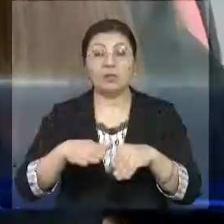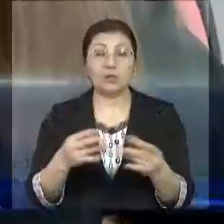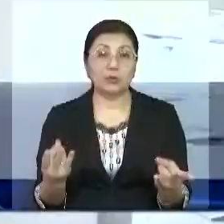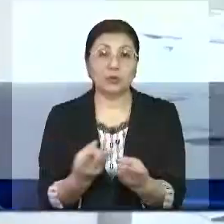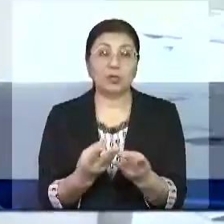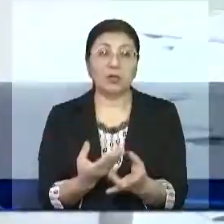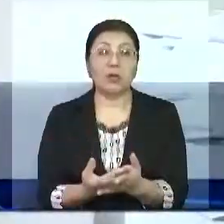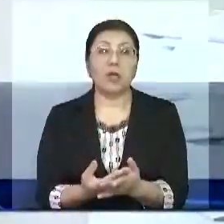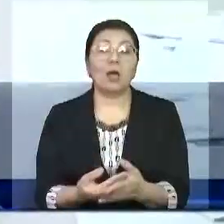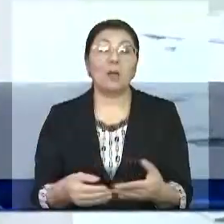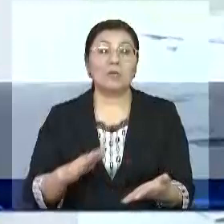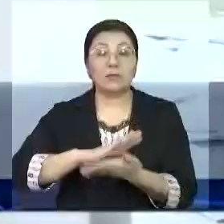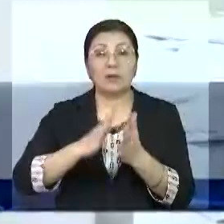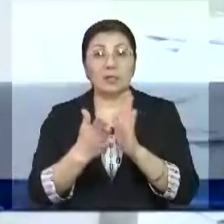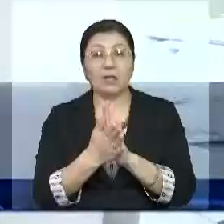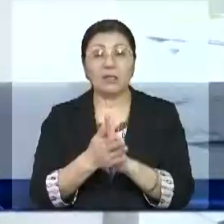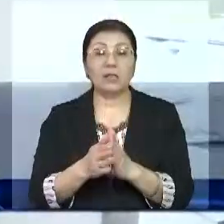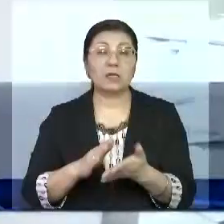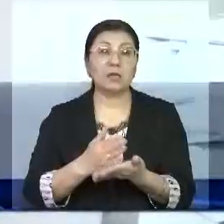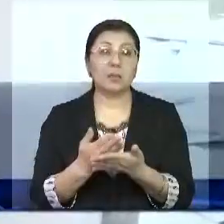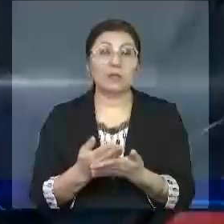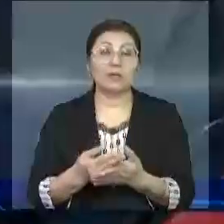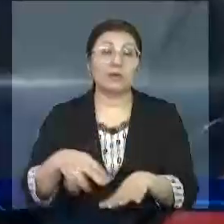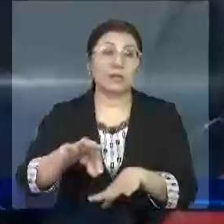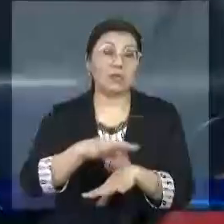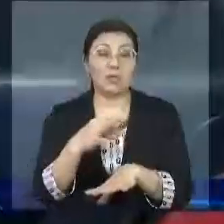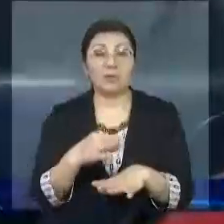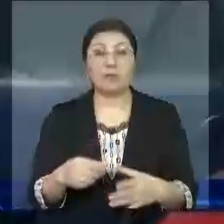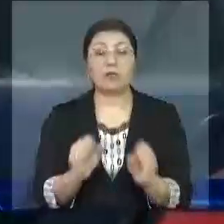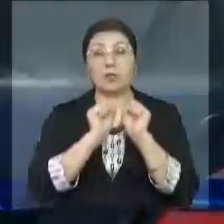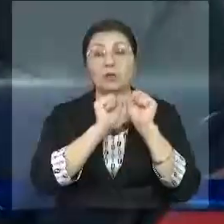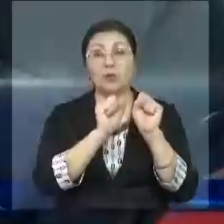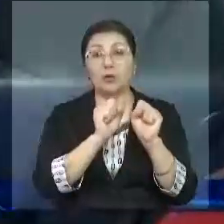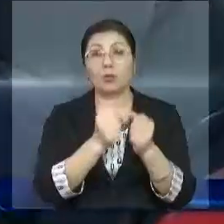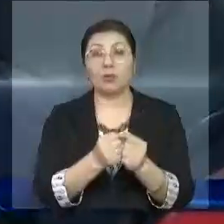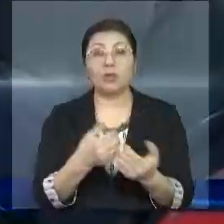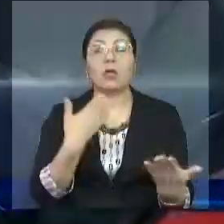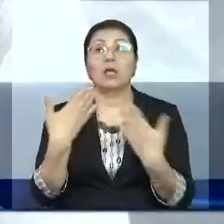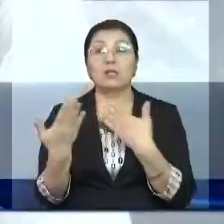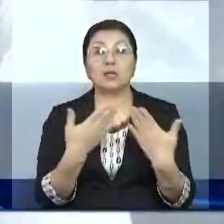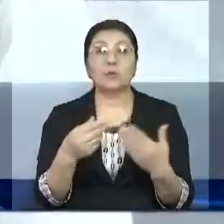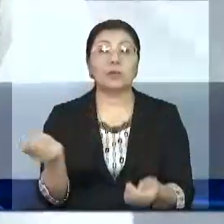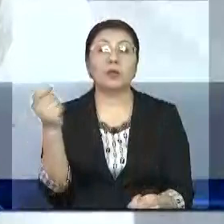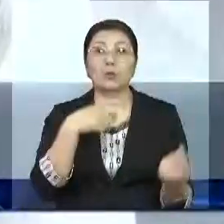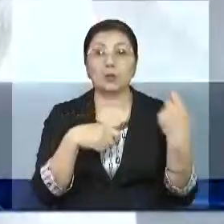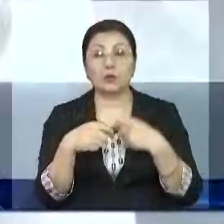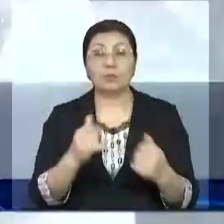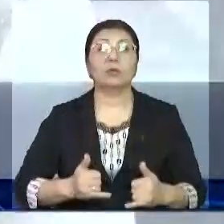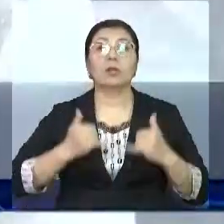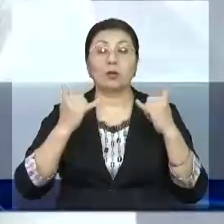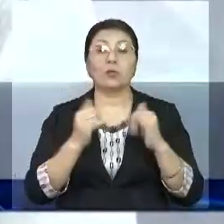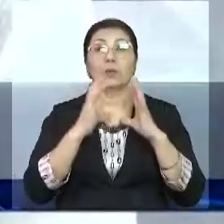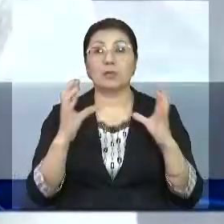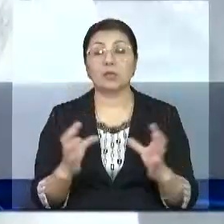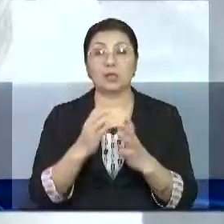дұрыс. Неке шарты медиациялық келісім сияқты ерлі-зайыптыларды қорғауға, жақсы қарым-қатынас пен бір-біріне деген құрметті